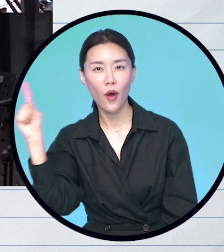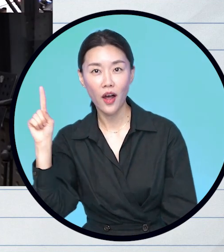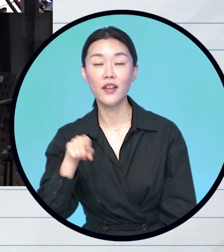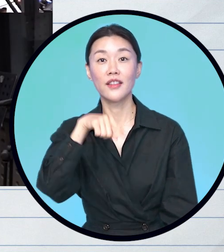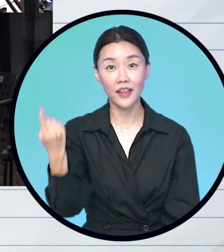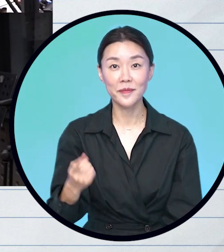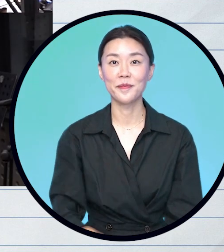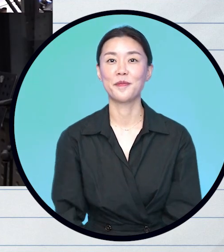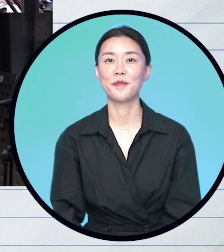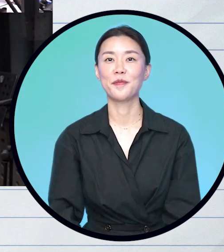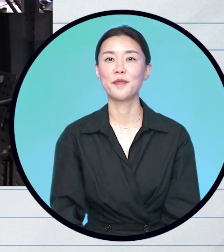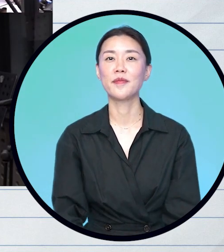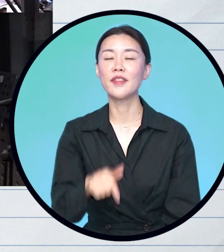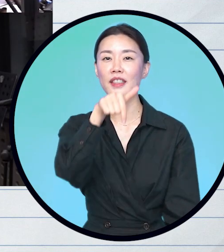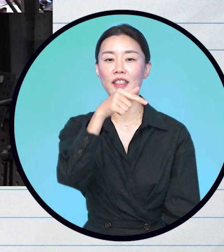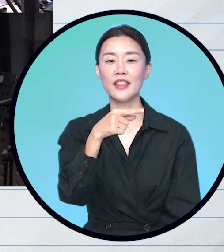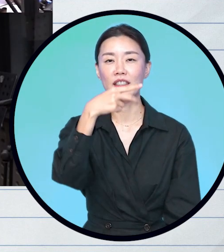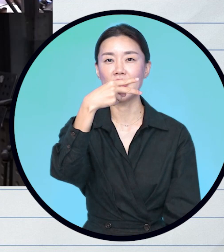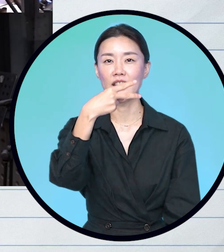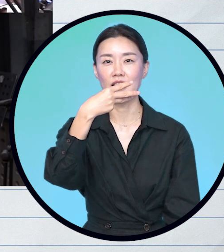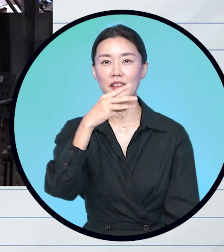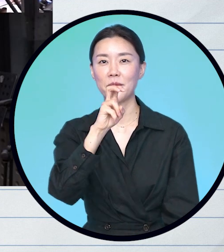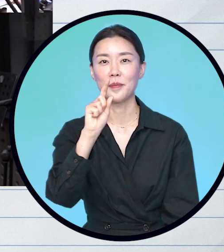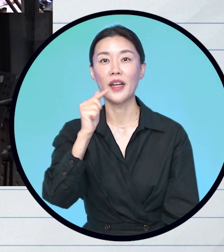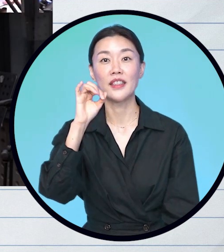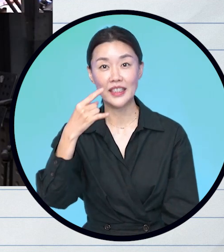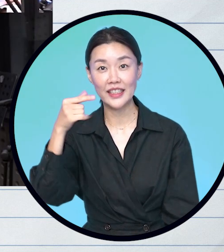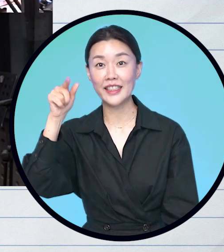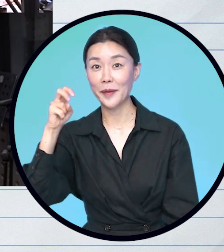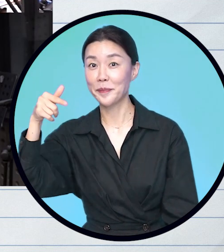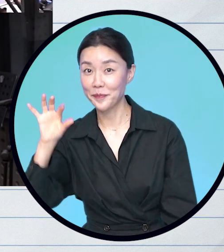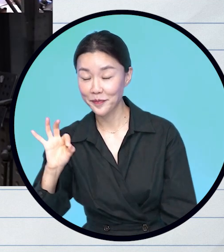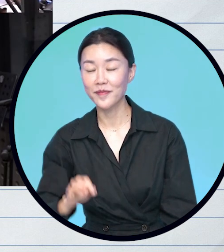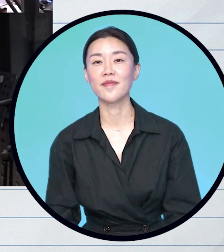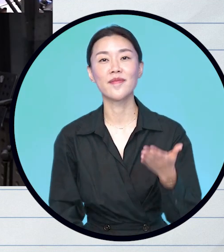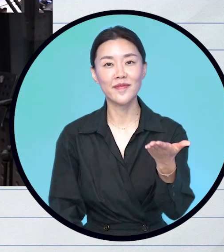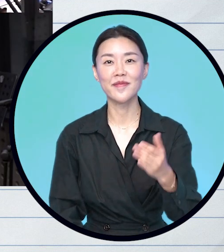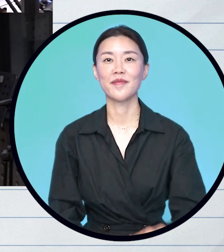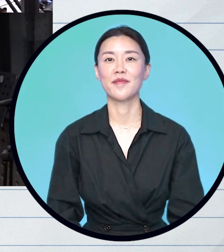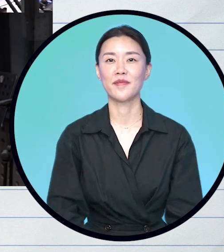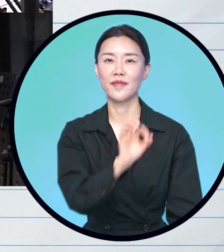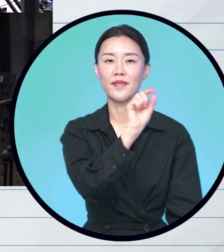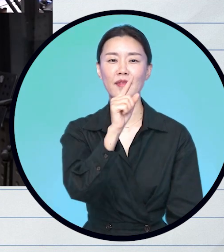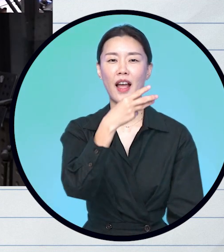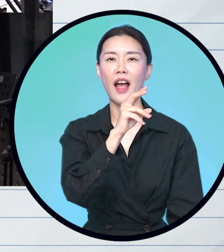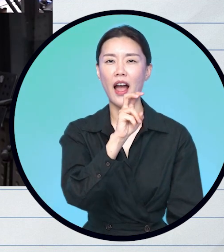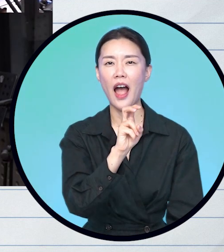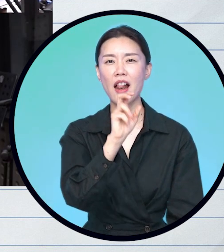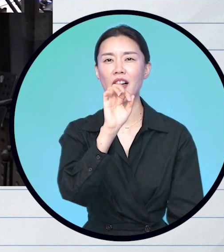범규 씨. 그들만의 감정. 그들만의 감정. 이번에는 태연 씨. 아른 벅참